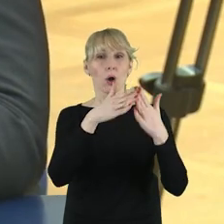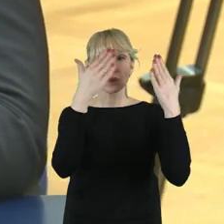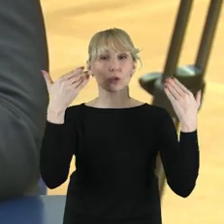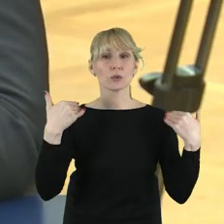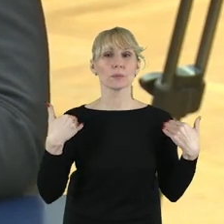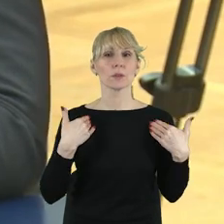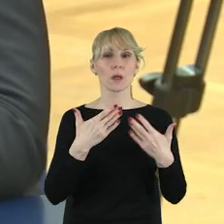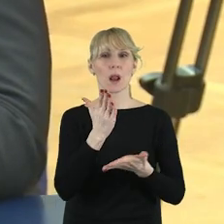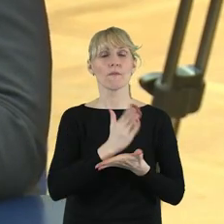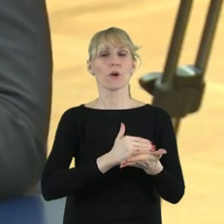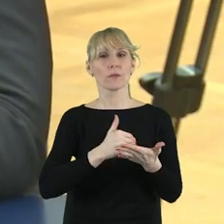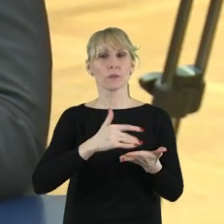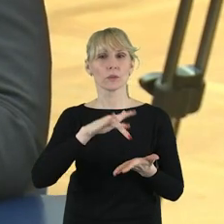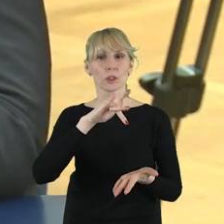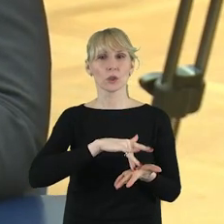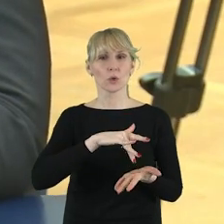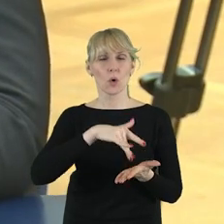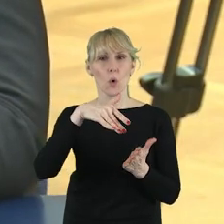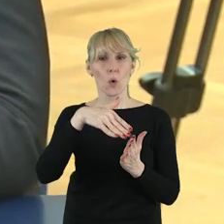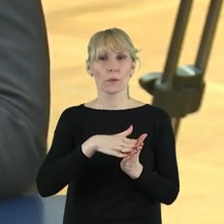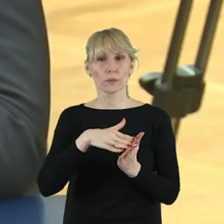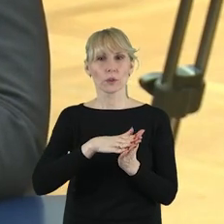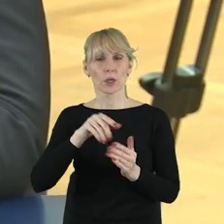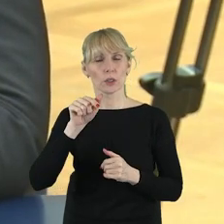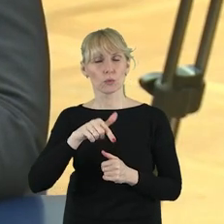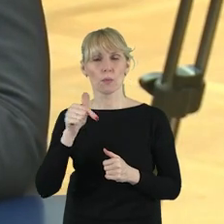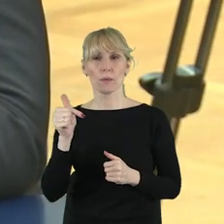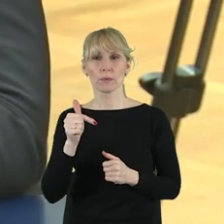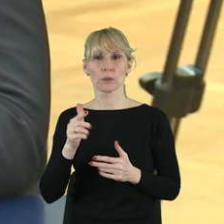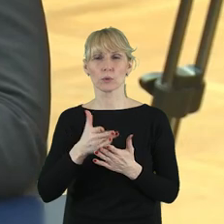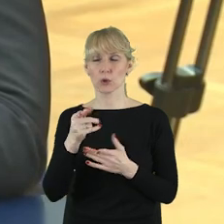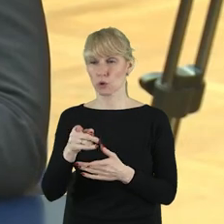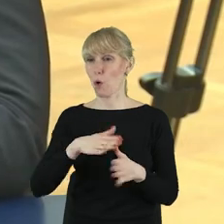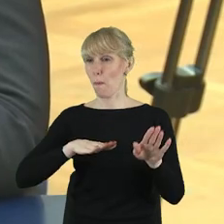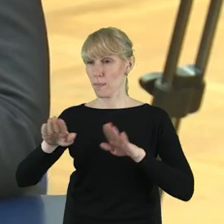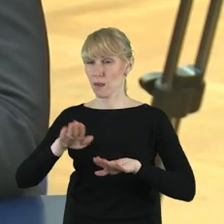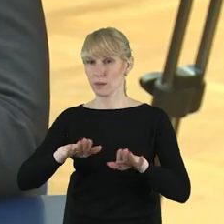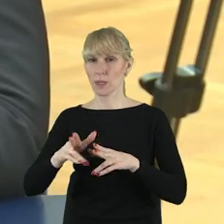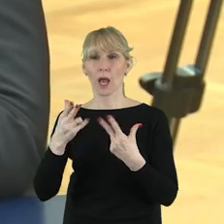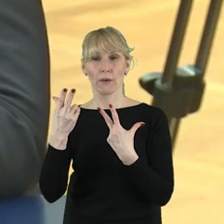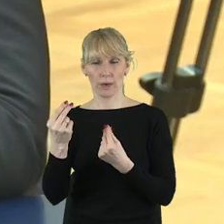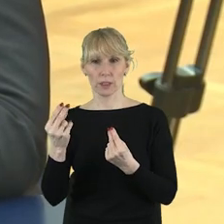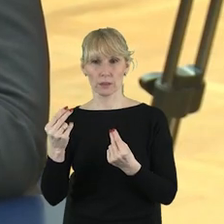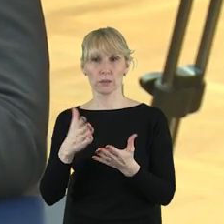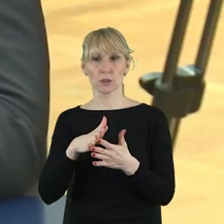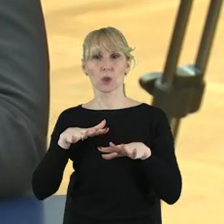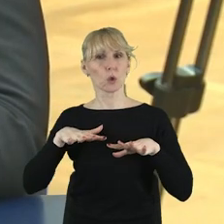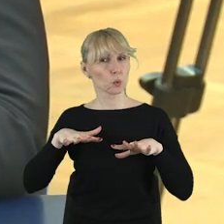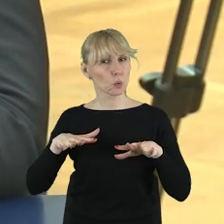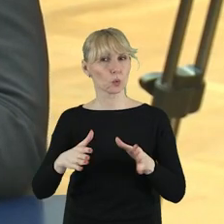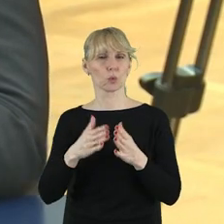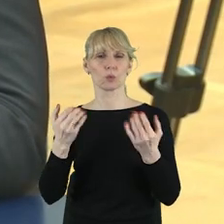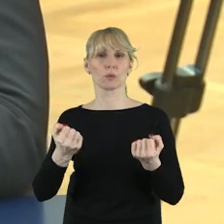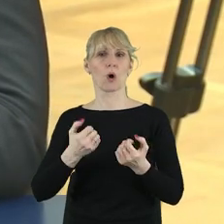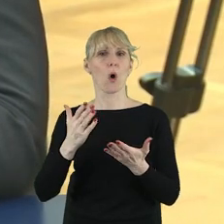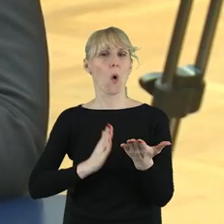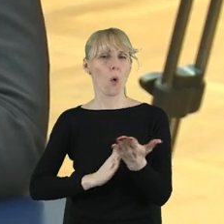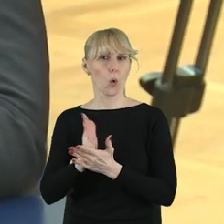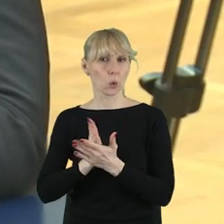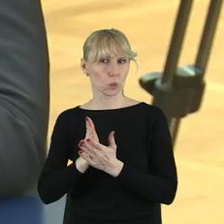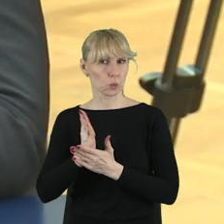miejsca gwarantującego szeroki zakres usług, bezpieczeństwo dla mieszkańców